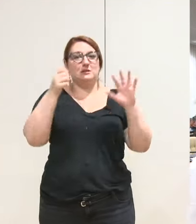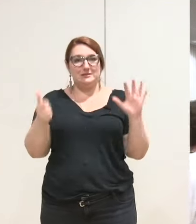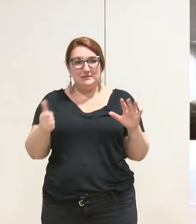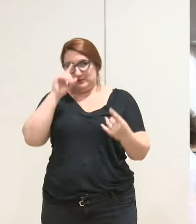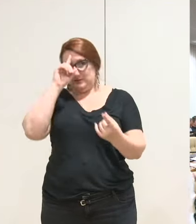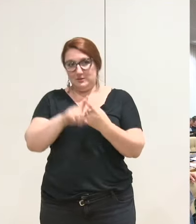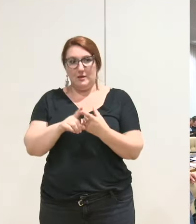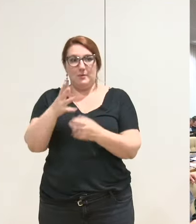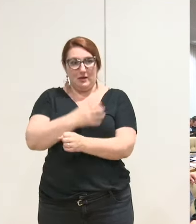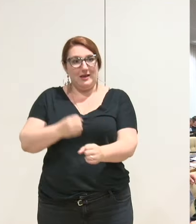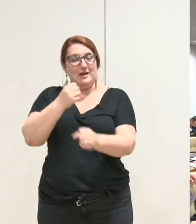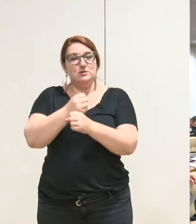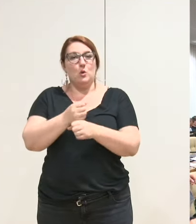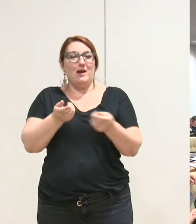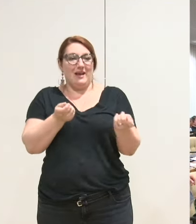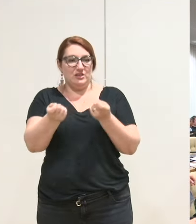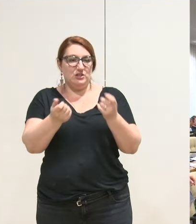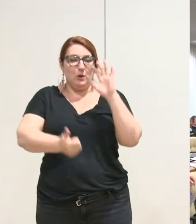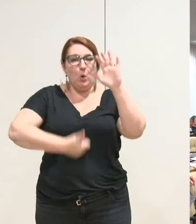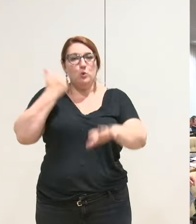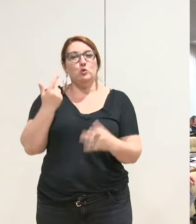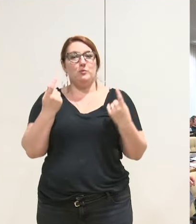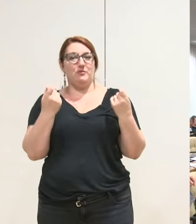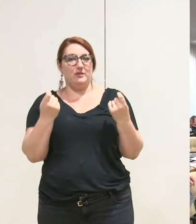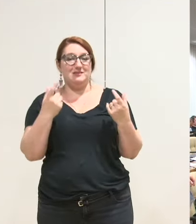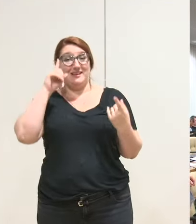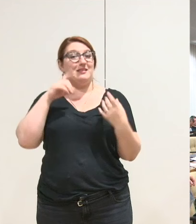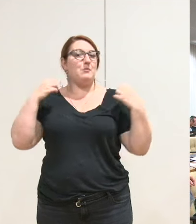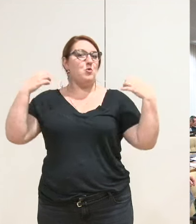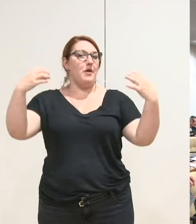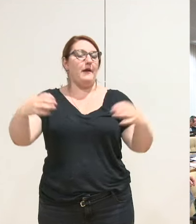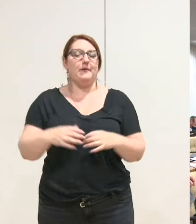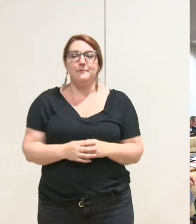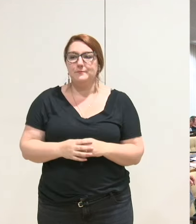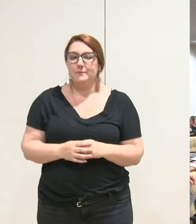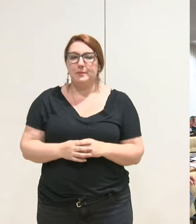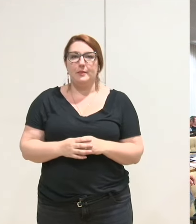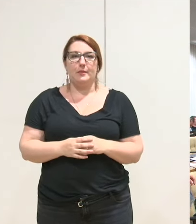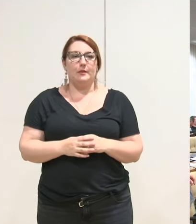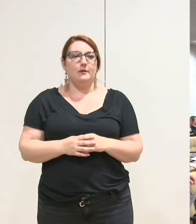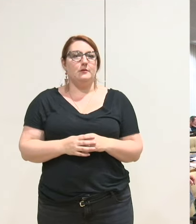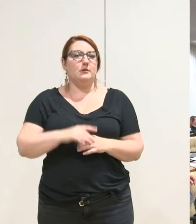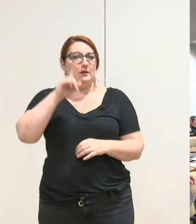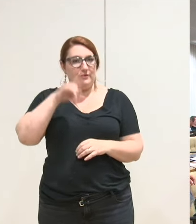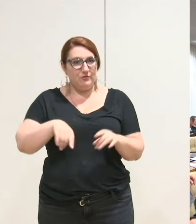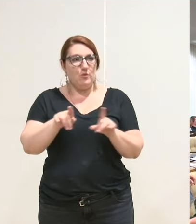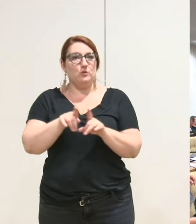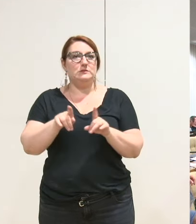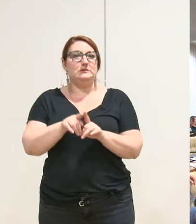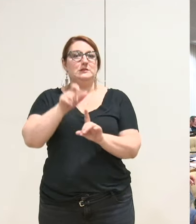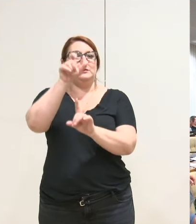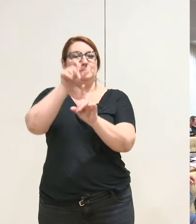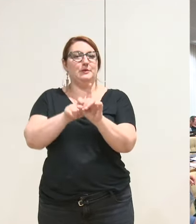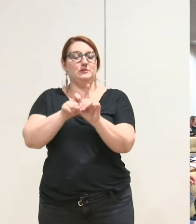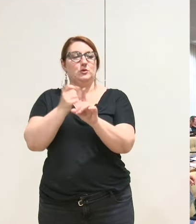porte sur la création d'une régie à autonomie financière régie lumière il nous faudra également désigner